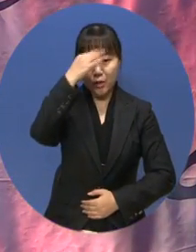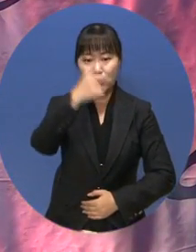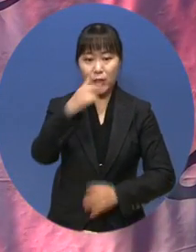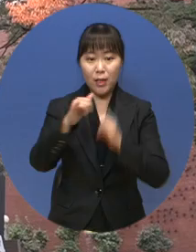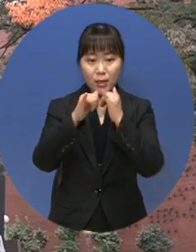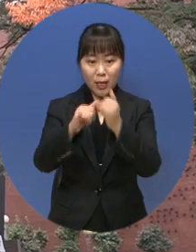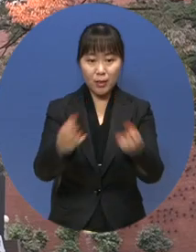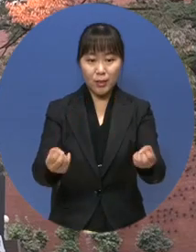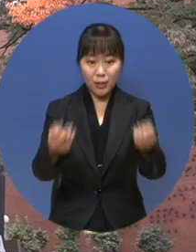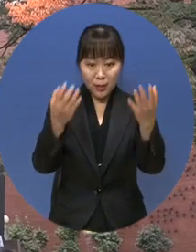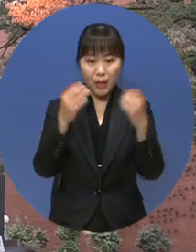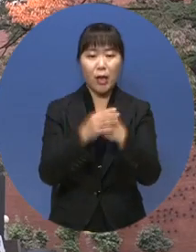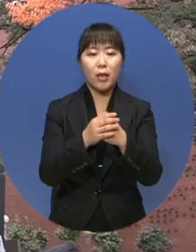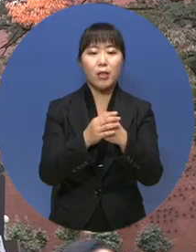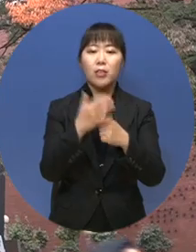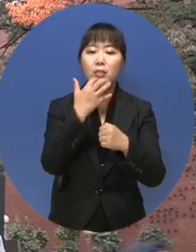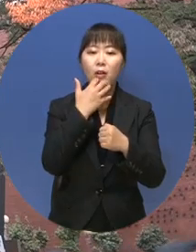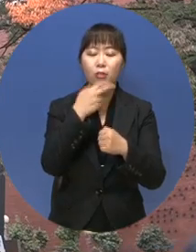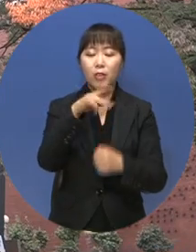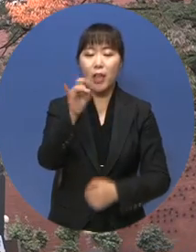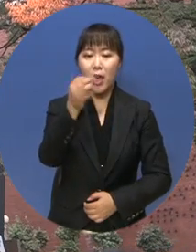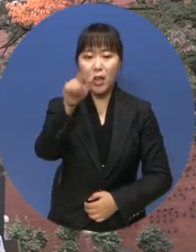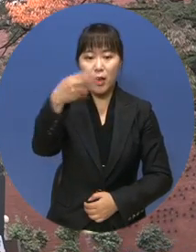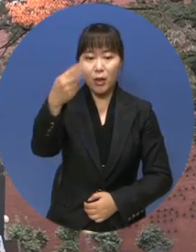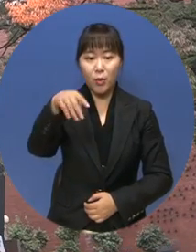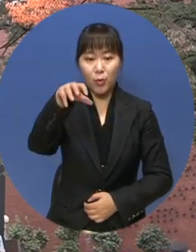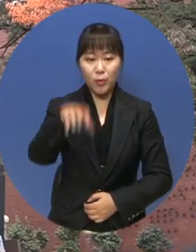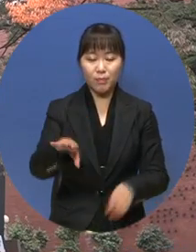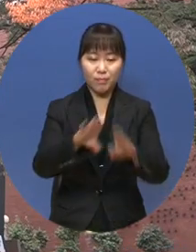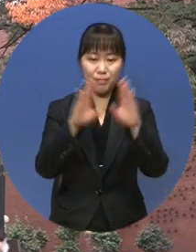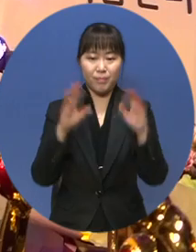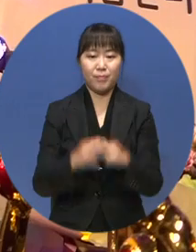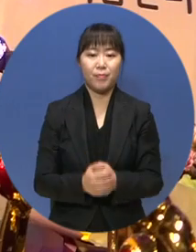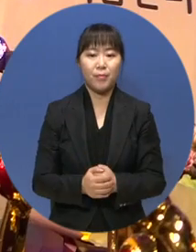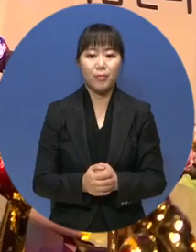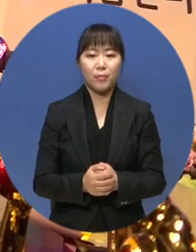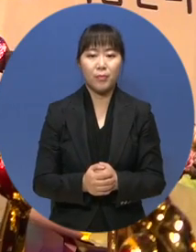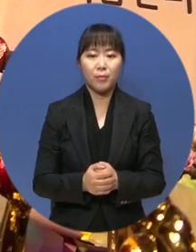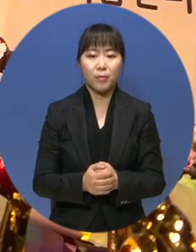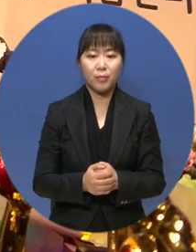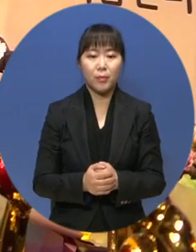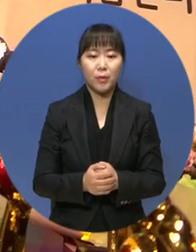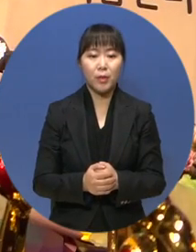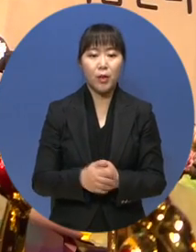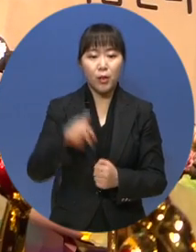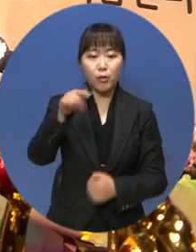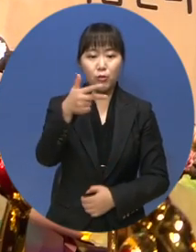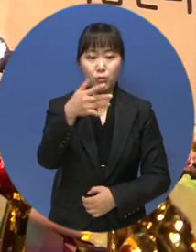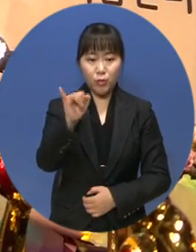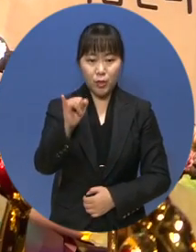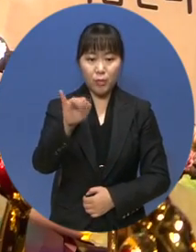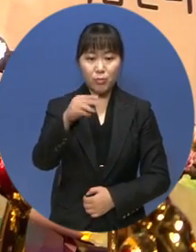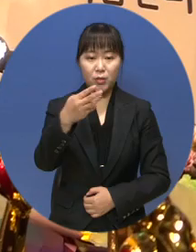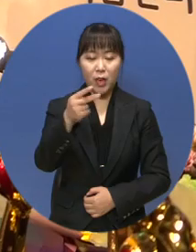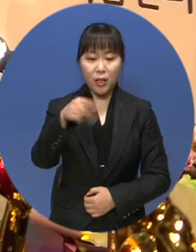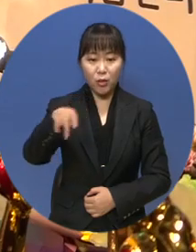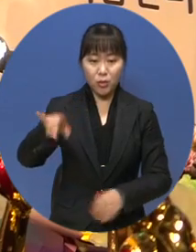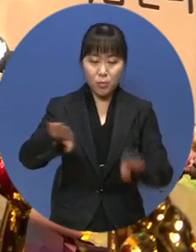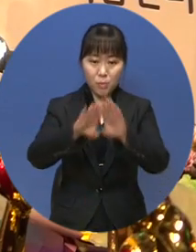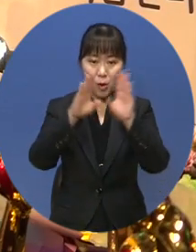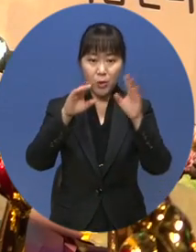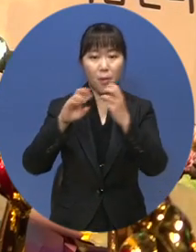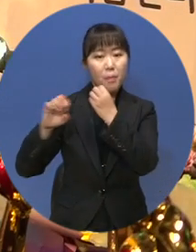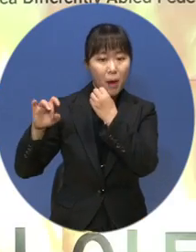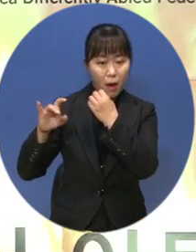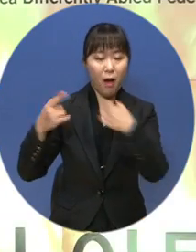시상식이 서울 대학로 이음센터에서 열렸습니다. 이날 행사는 규니브라더스의 오프닝